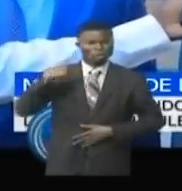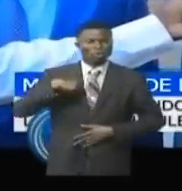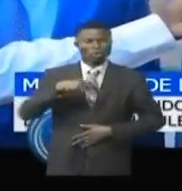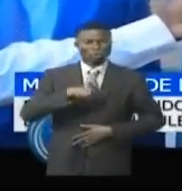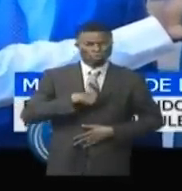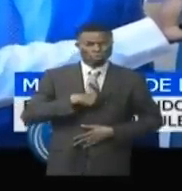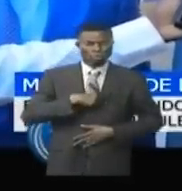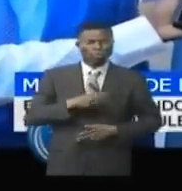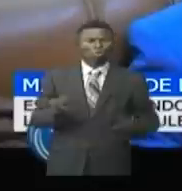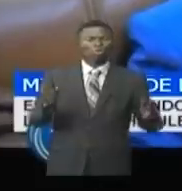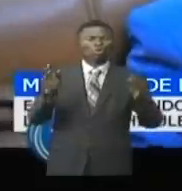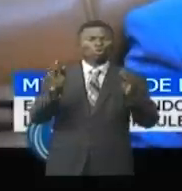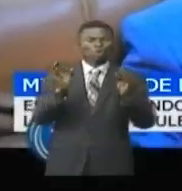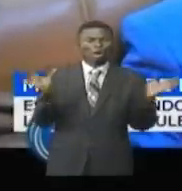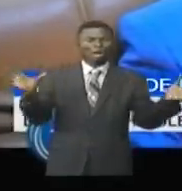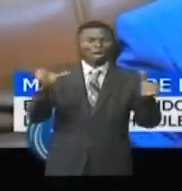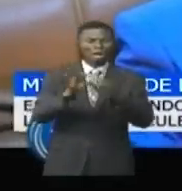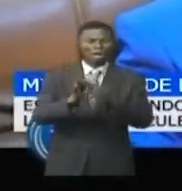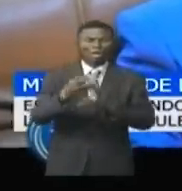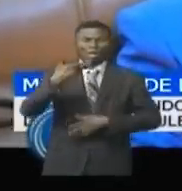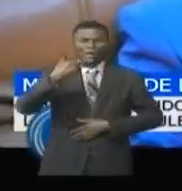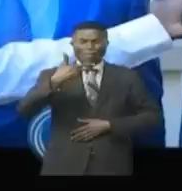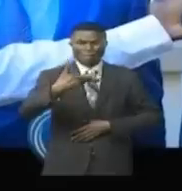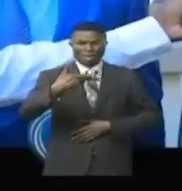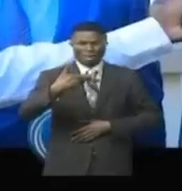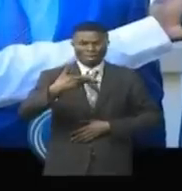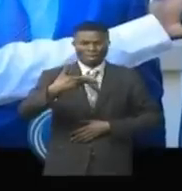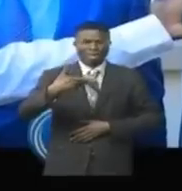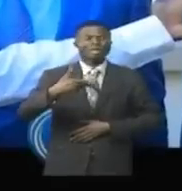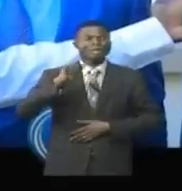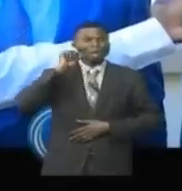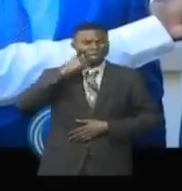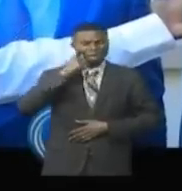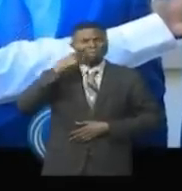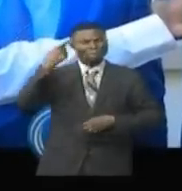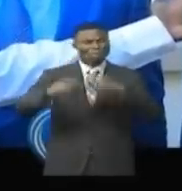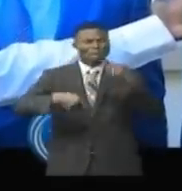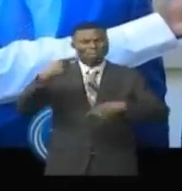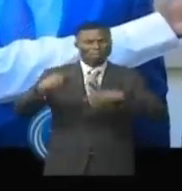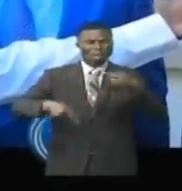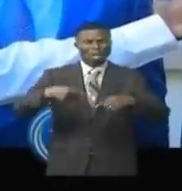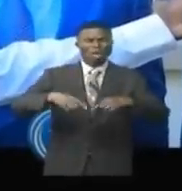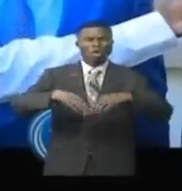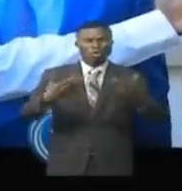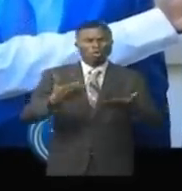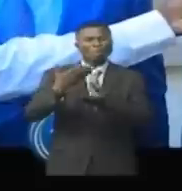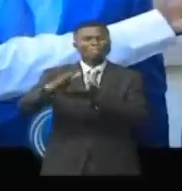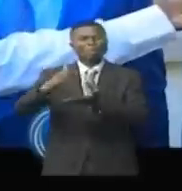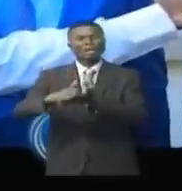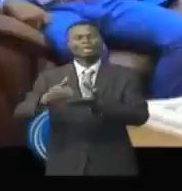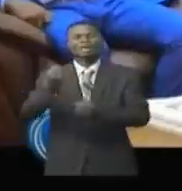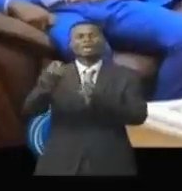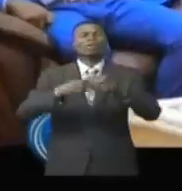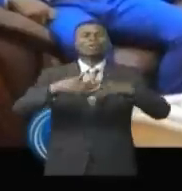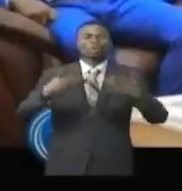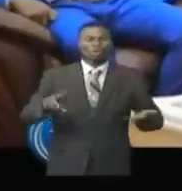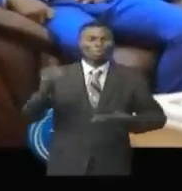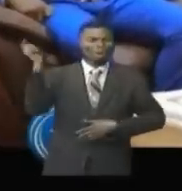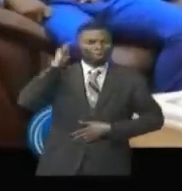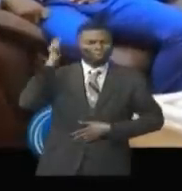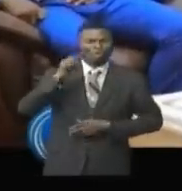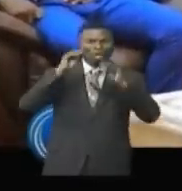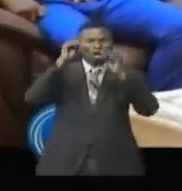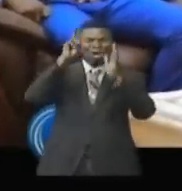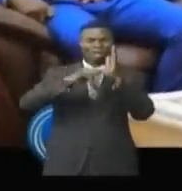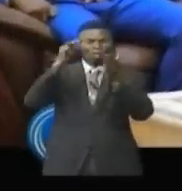nous retrouver mercredi pour discuter de modalités de distribution de ces véhicules. De l'enseignement supérieur